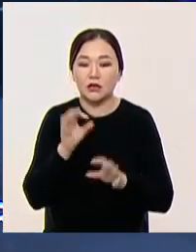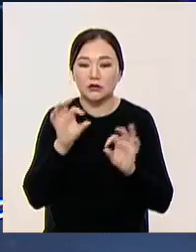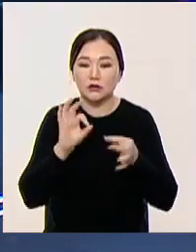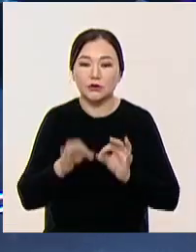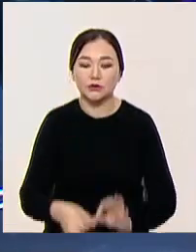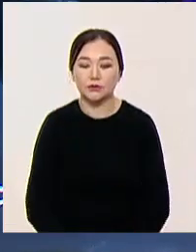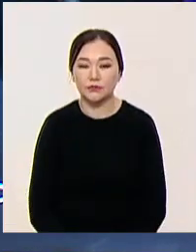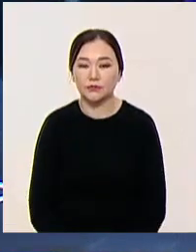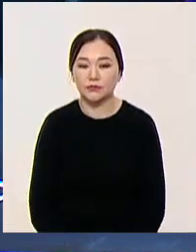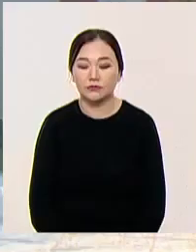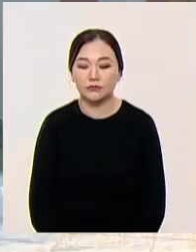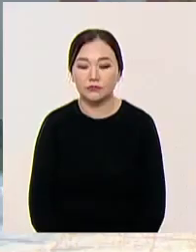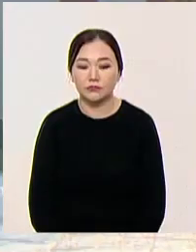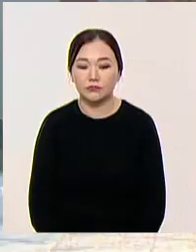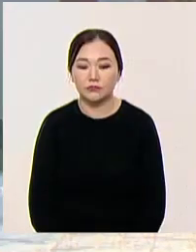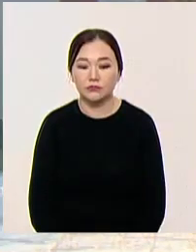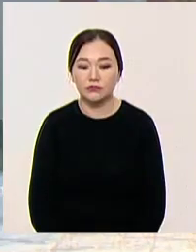расскажет подробнее.